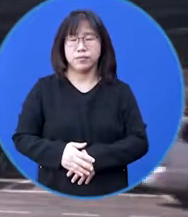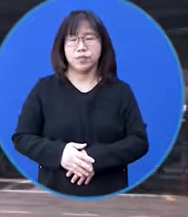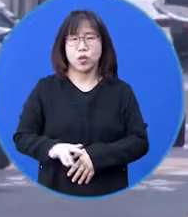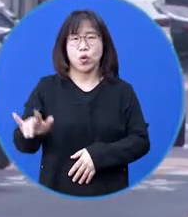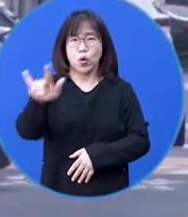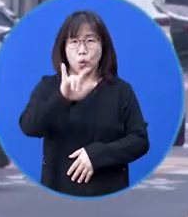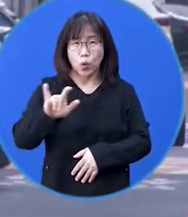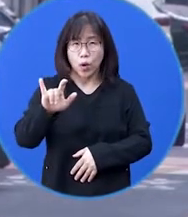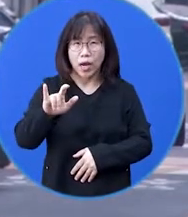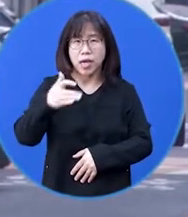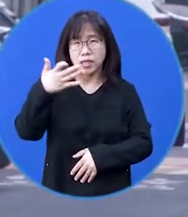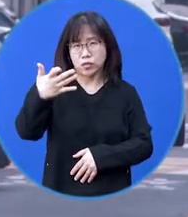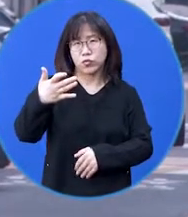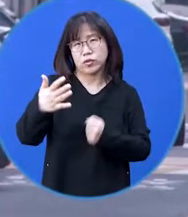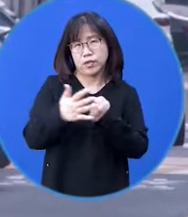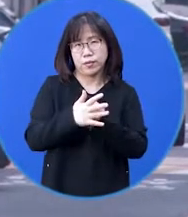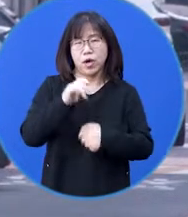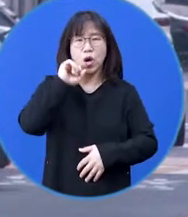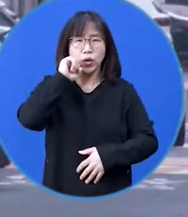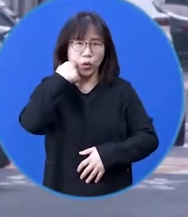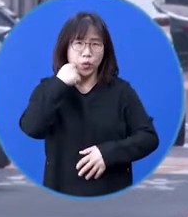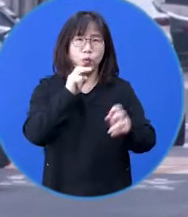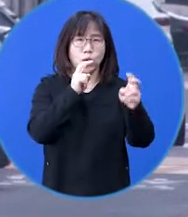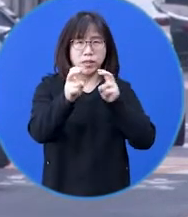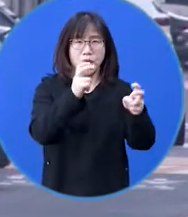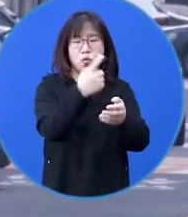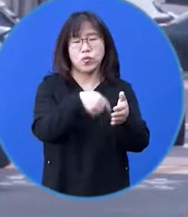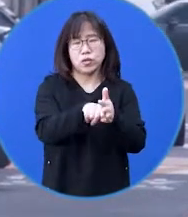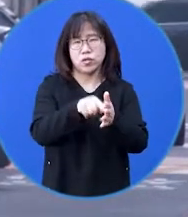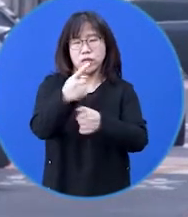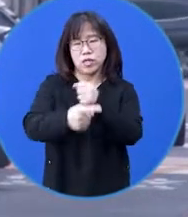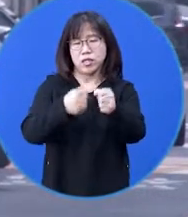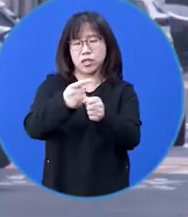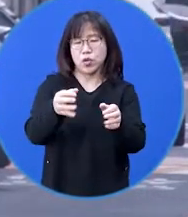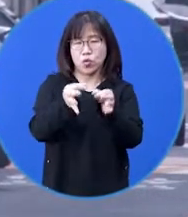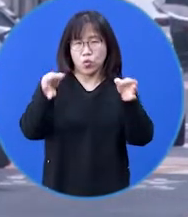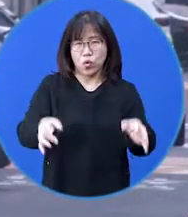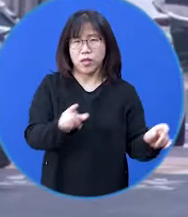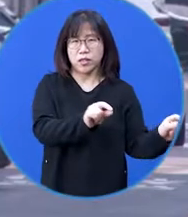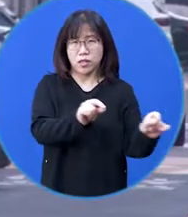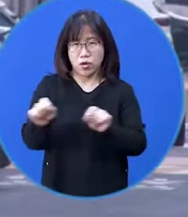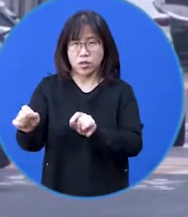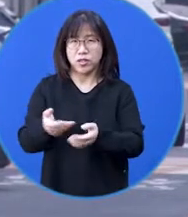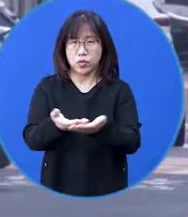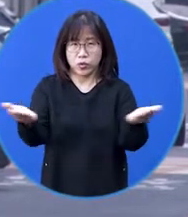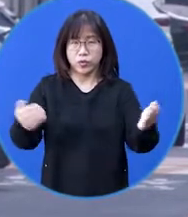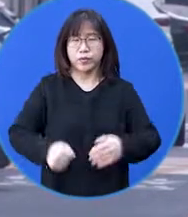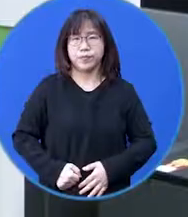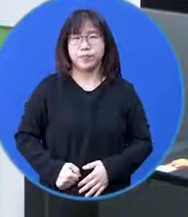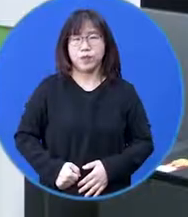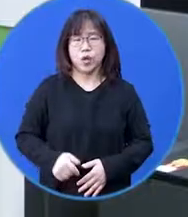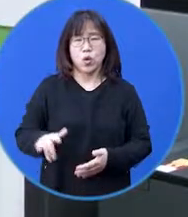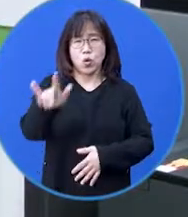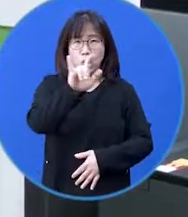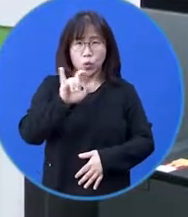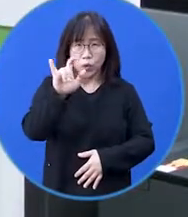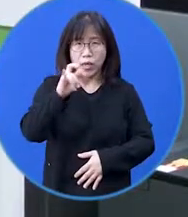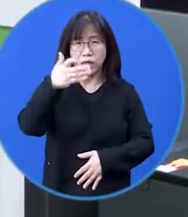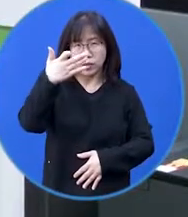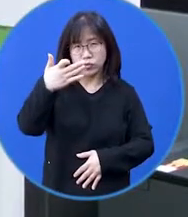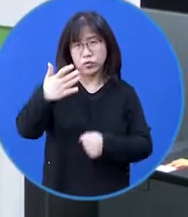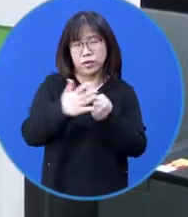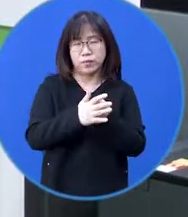입은 지역 내 법인 지방소득세 납부 기한도 최대 1년 연장해줍니다. 지원 대상은